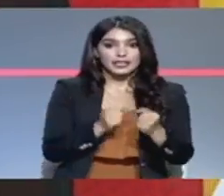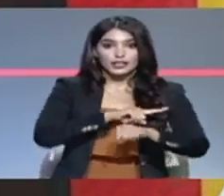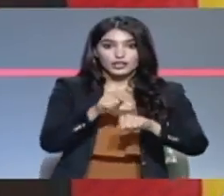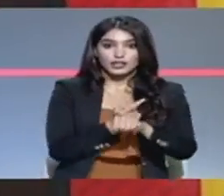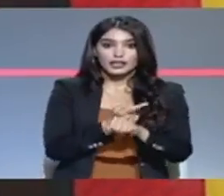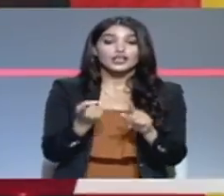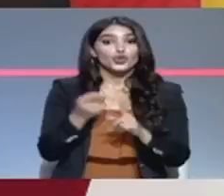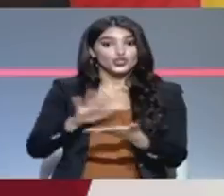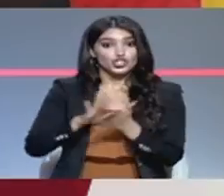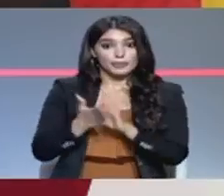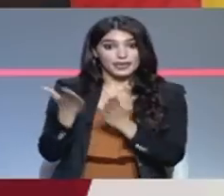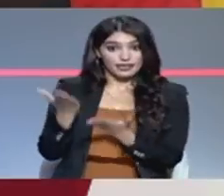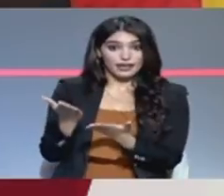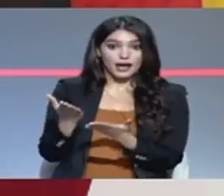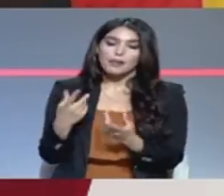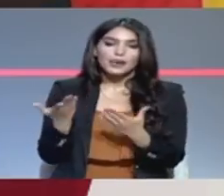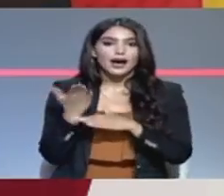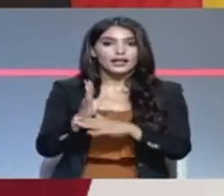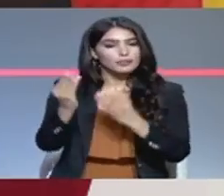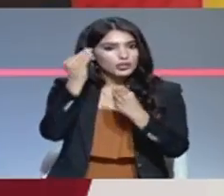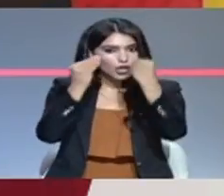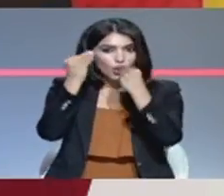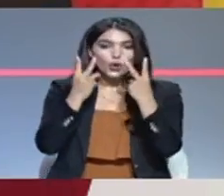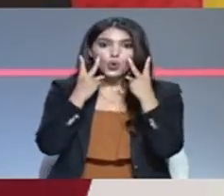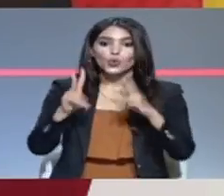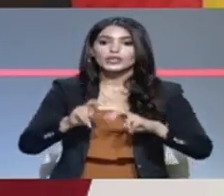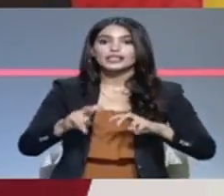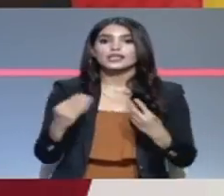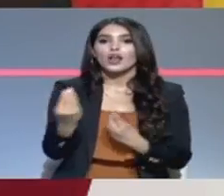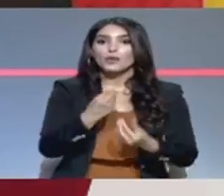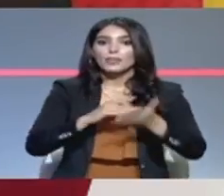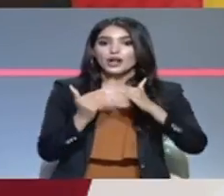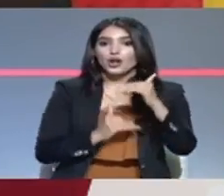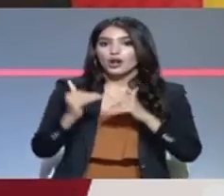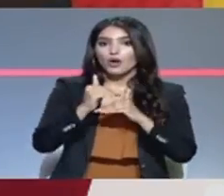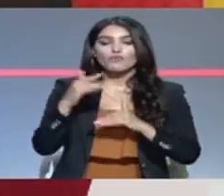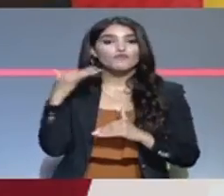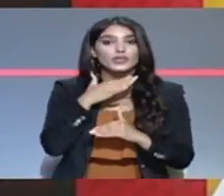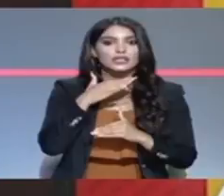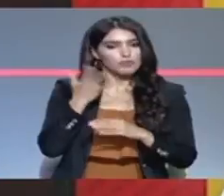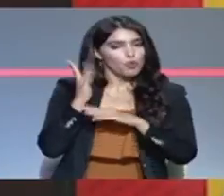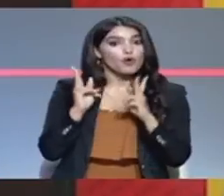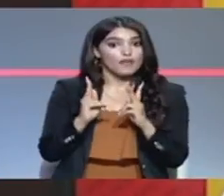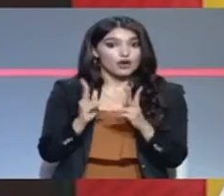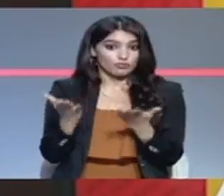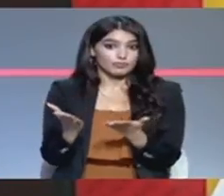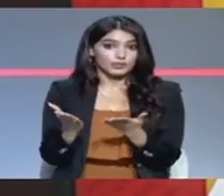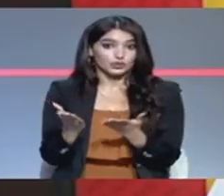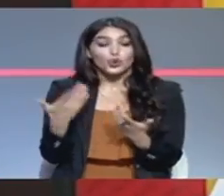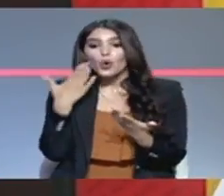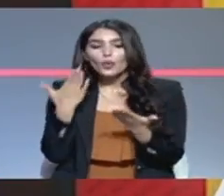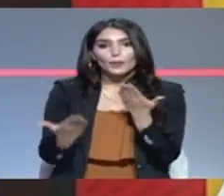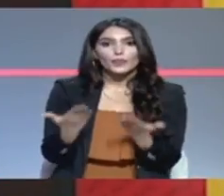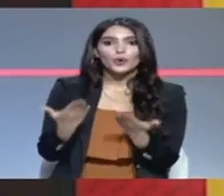بلوس قامت بتجربة هي دراسة حول رؤية اليافعين واليافعات للفساد والقيم. دونك بالنسبة لنا نحن هي